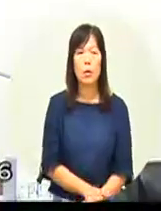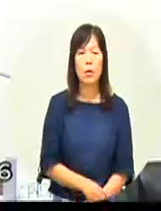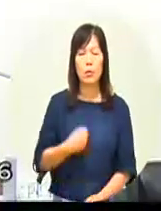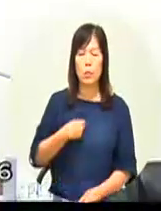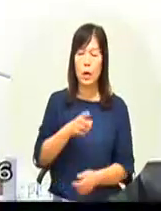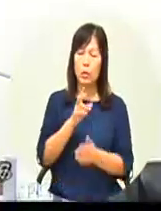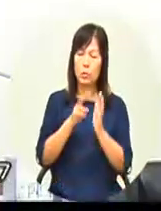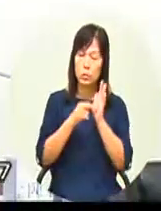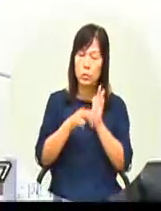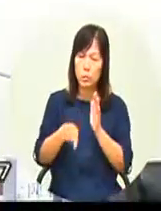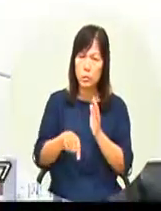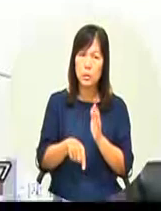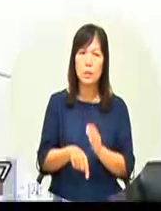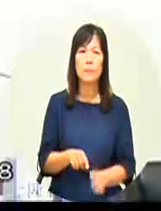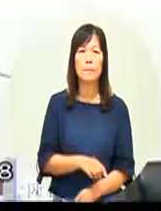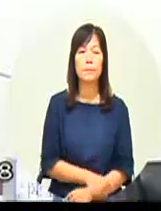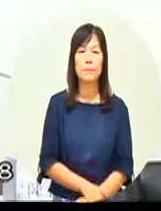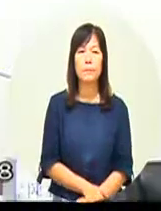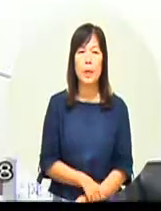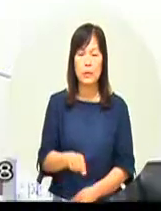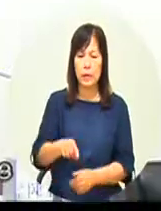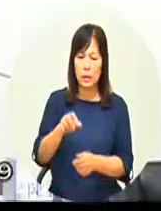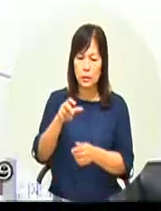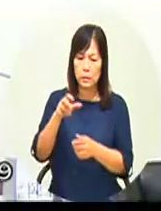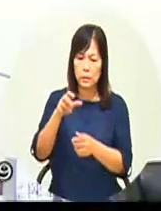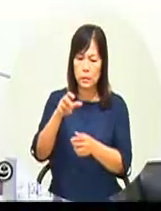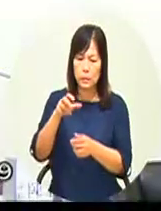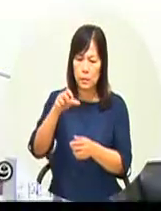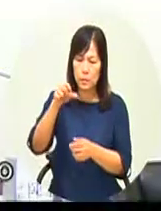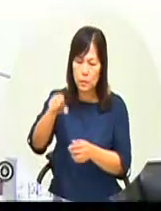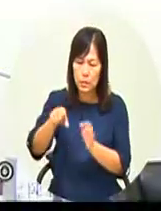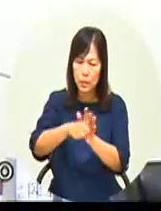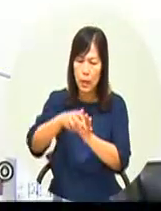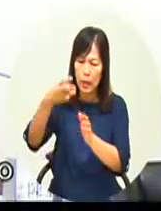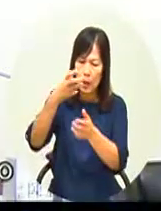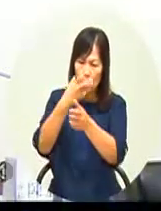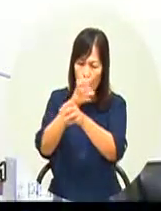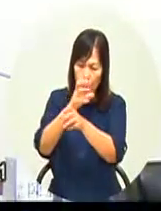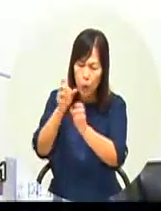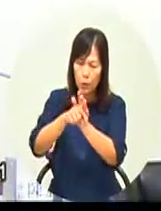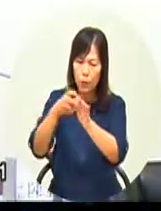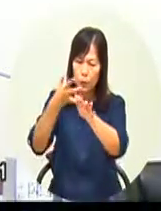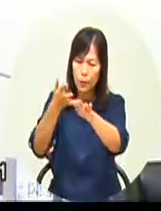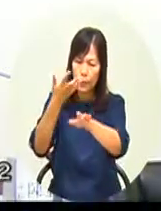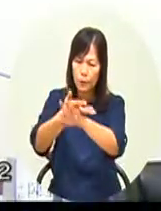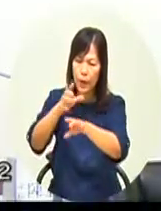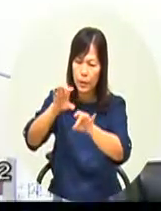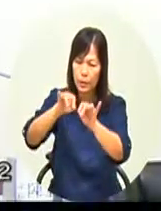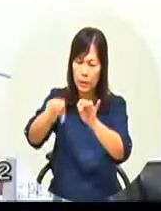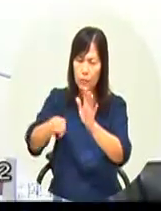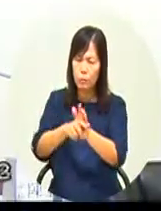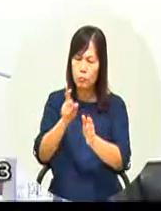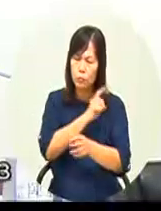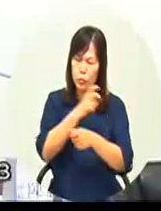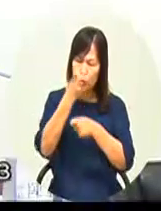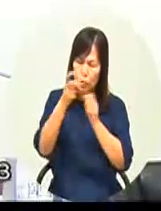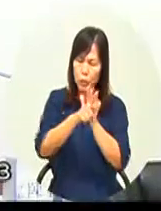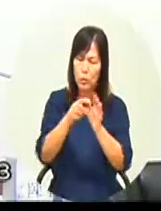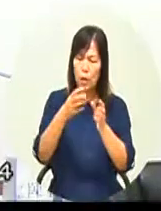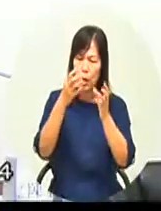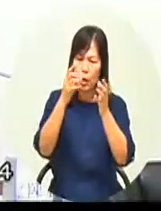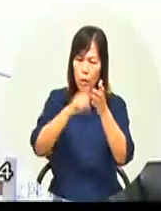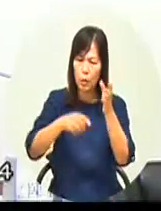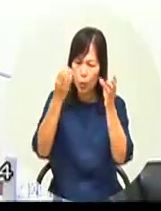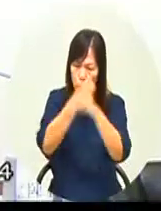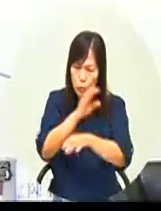说针对这样的一个警铃他放的地方，你们有没有去做一个检讨，是不是容易被触按